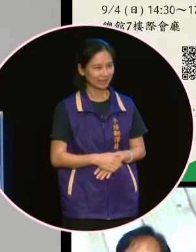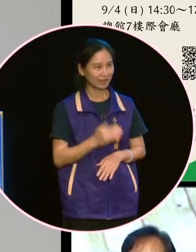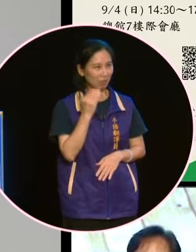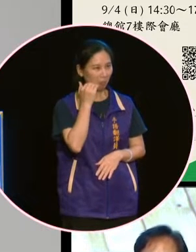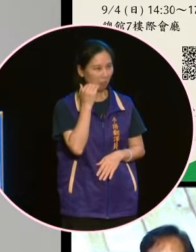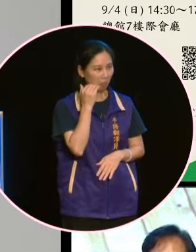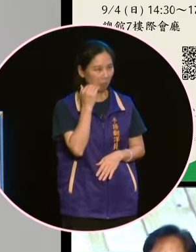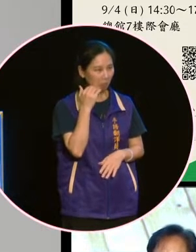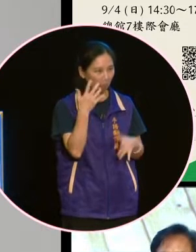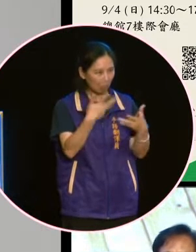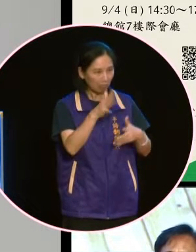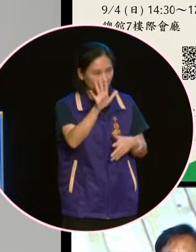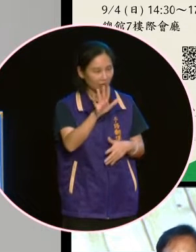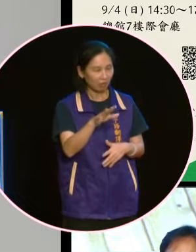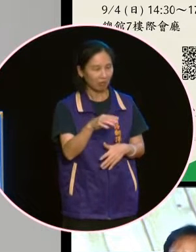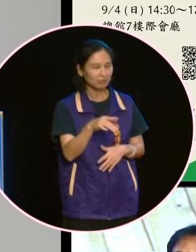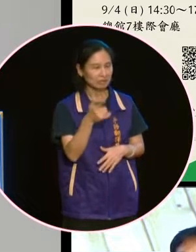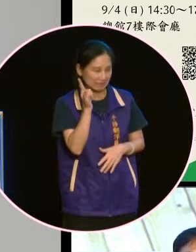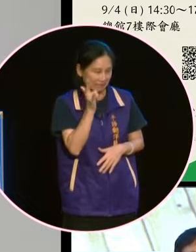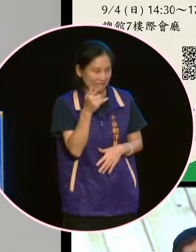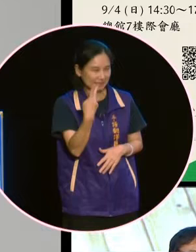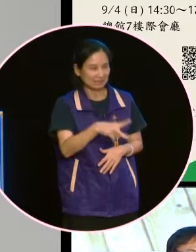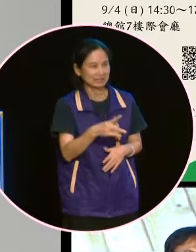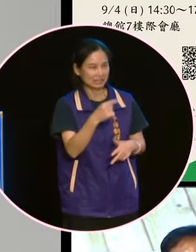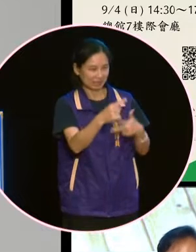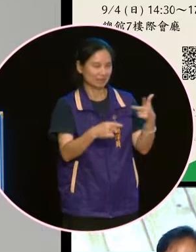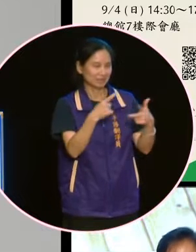如果有问题呢，我还要1个礼拜在这里。